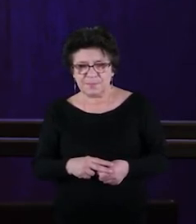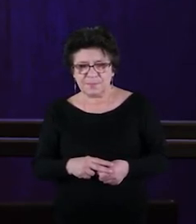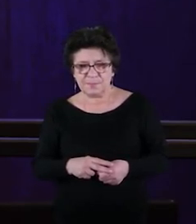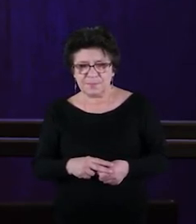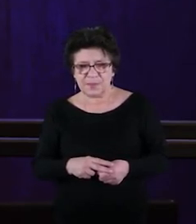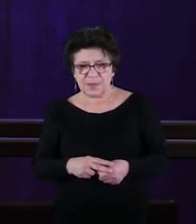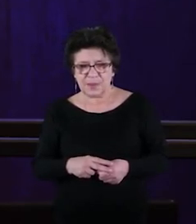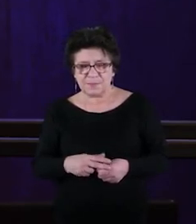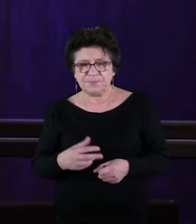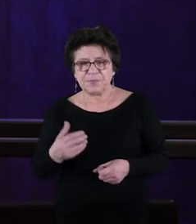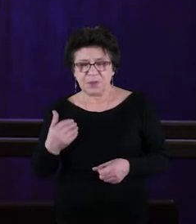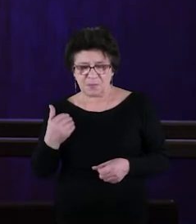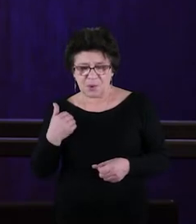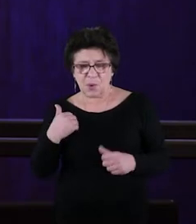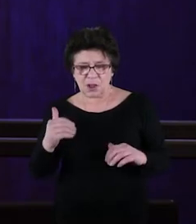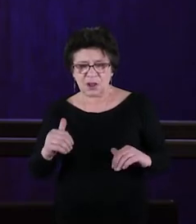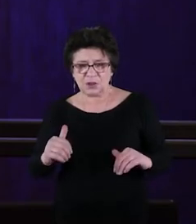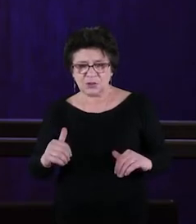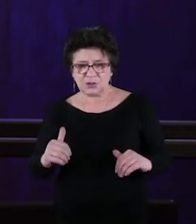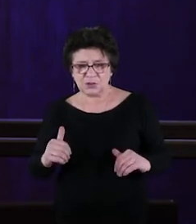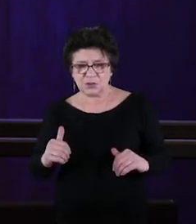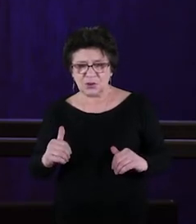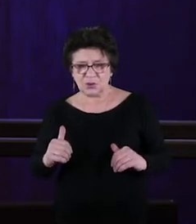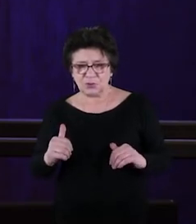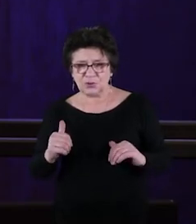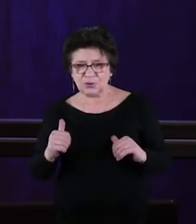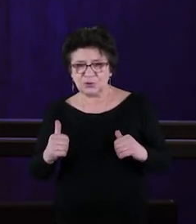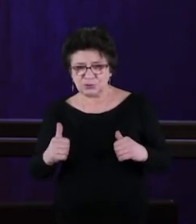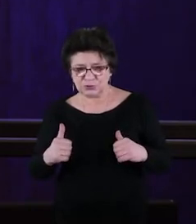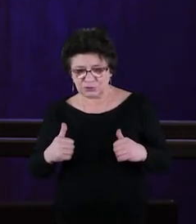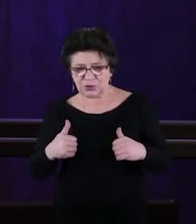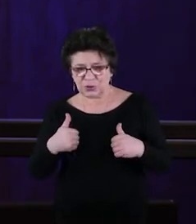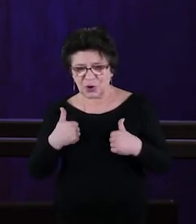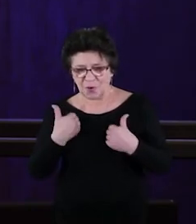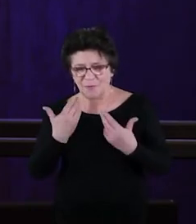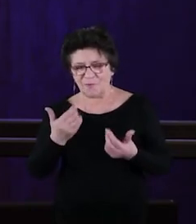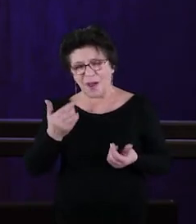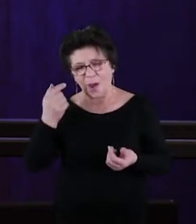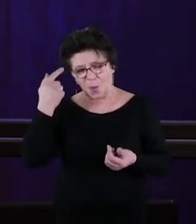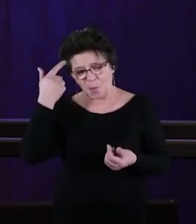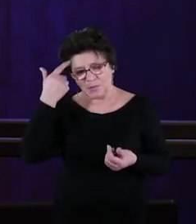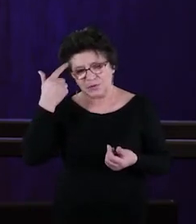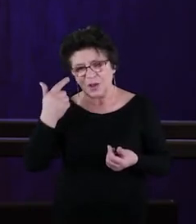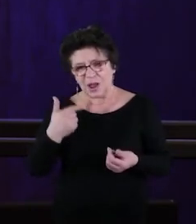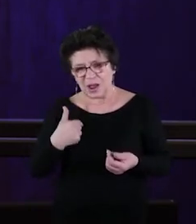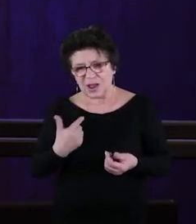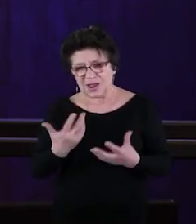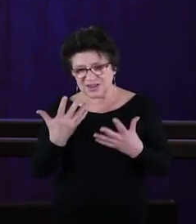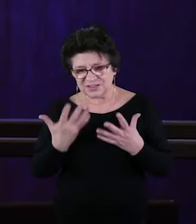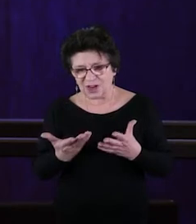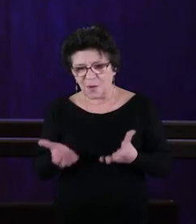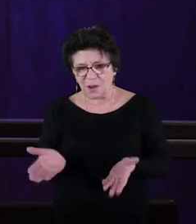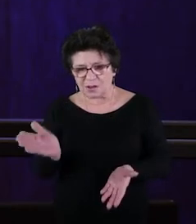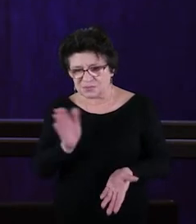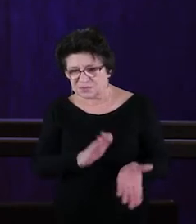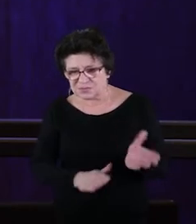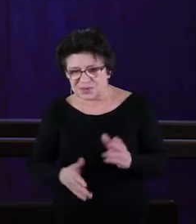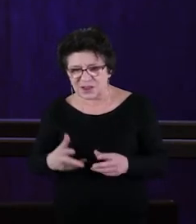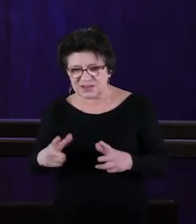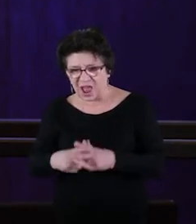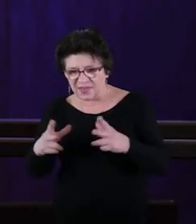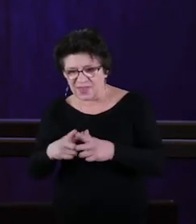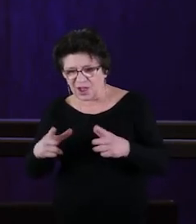władz umysłowych tak dobrze mówię tak w każdym bądź razie też próbowała go zaatakować i